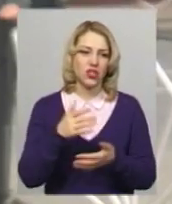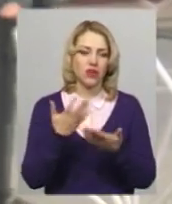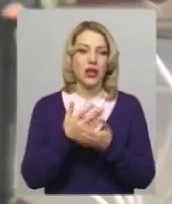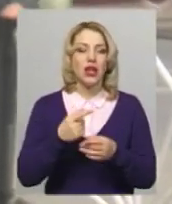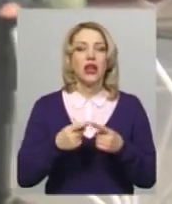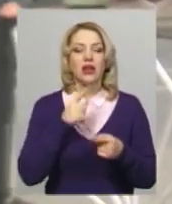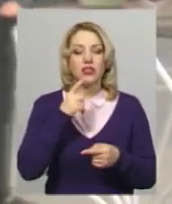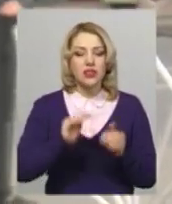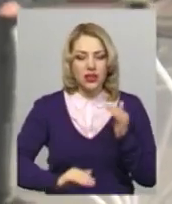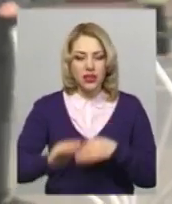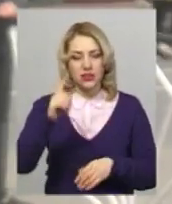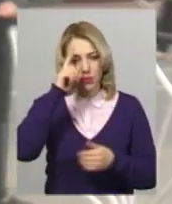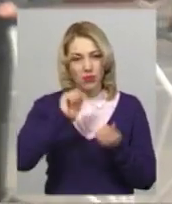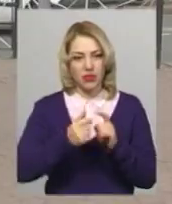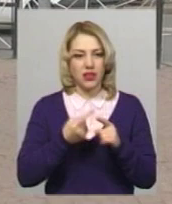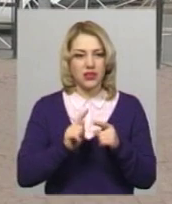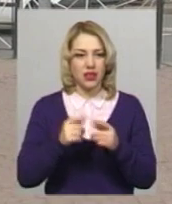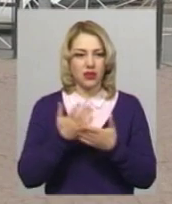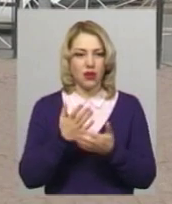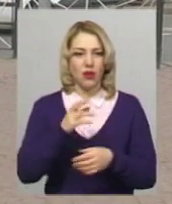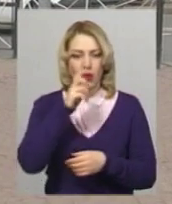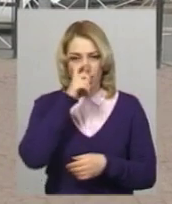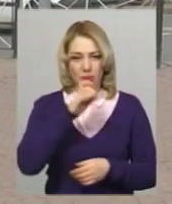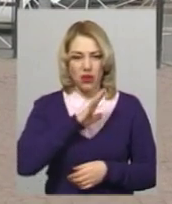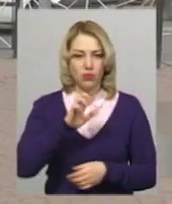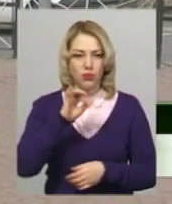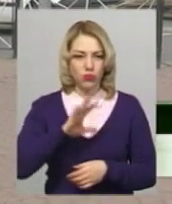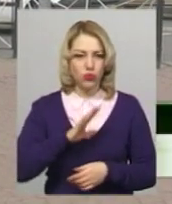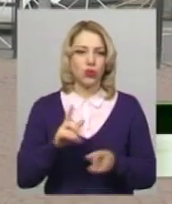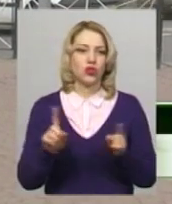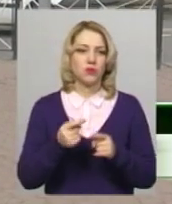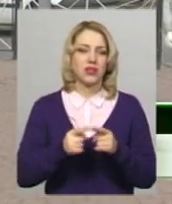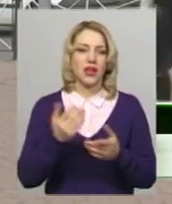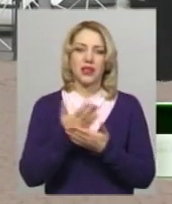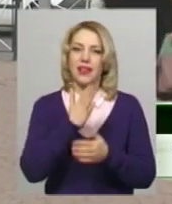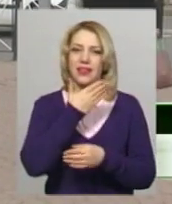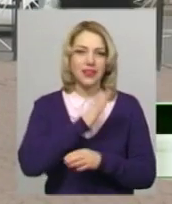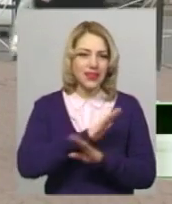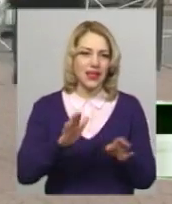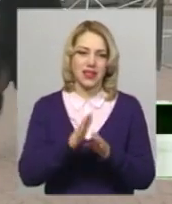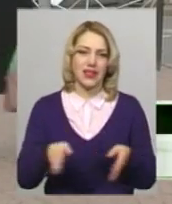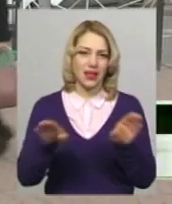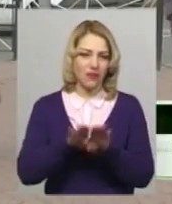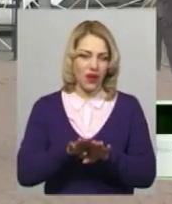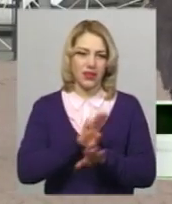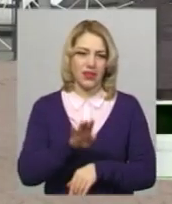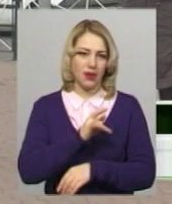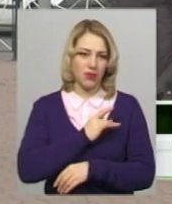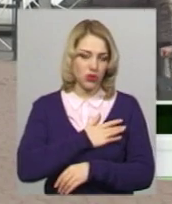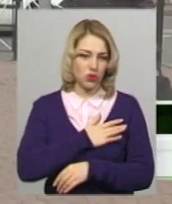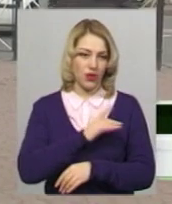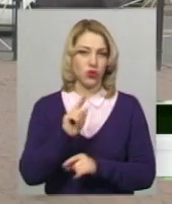чин з дитинства пам'ятає саме цей кінотеатр. Було б непогано, якби цей кінотеатр не закривали і не приватизували. Тому що він